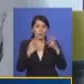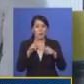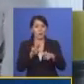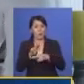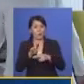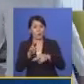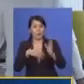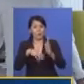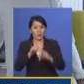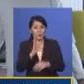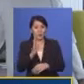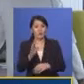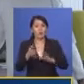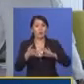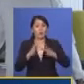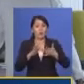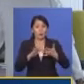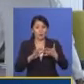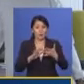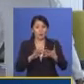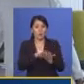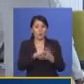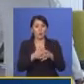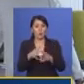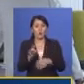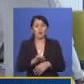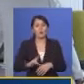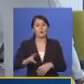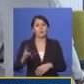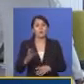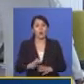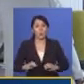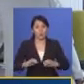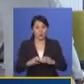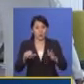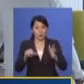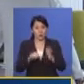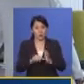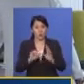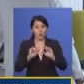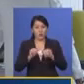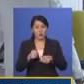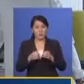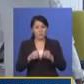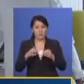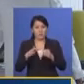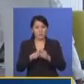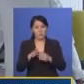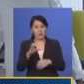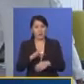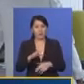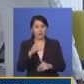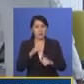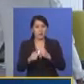білімдерін шыңдайды. Сонымен қатар қашықтық режимде де ауыл аудандардан балалар үйірмелерге қатыса алады. Қазіргі уақытта 15 қыркүйекке дейін